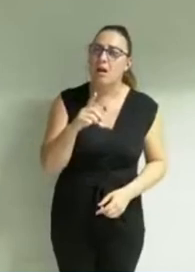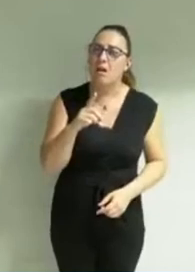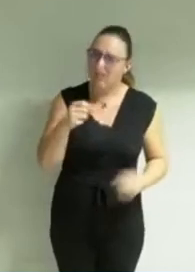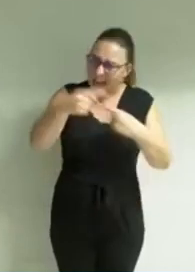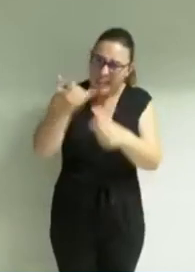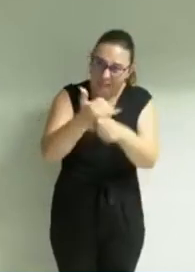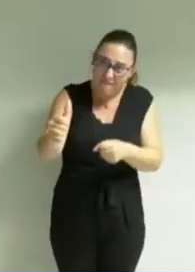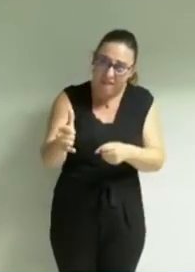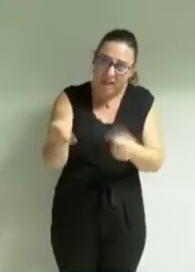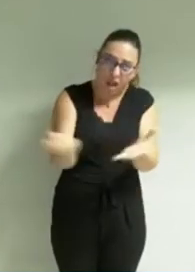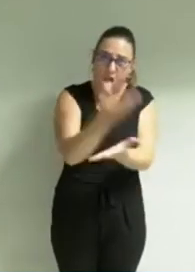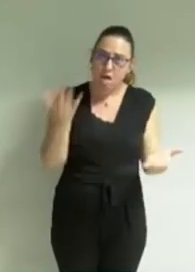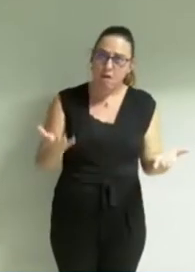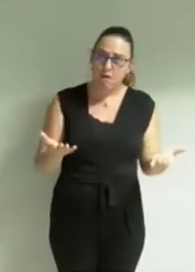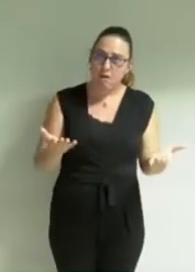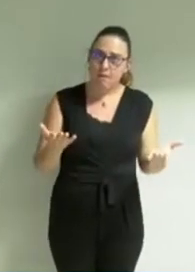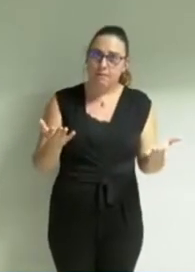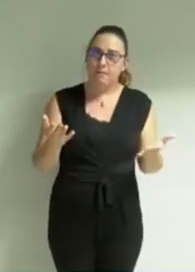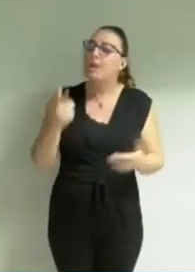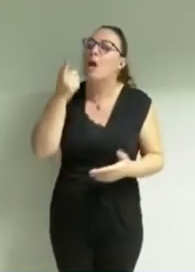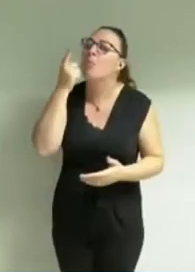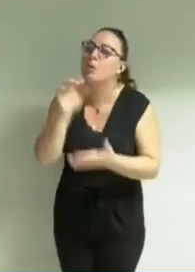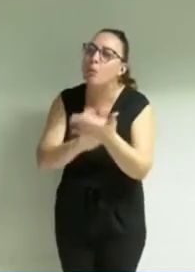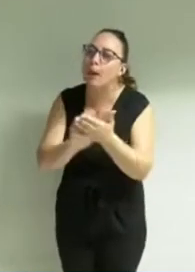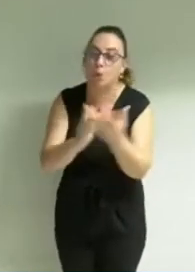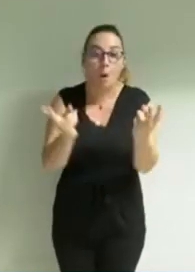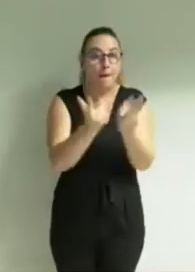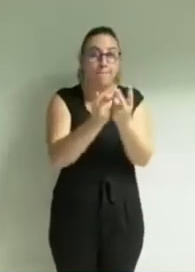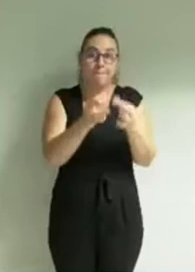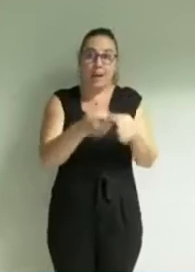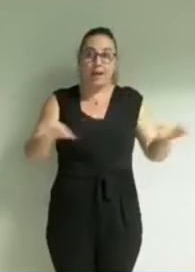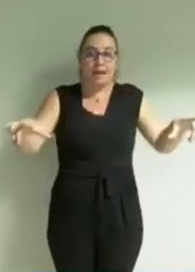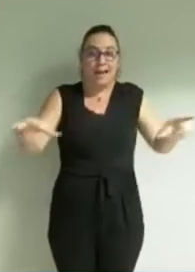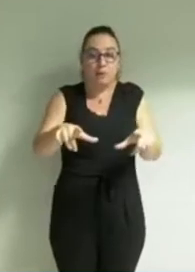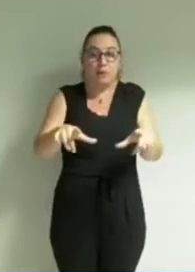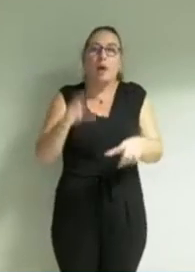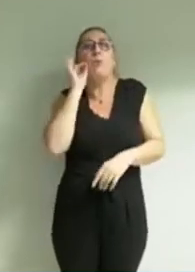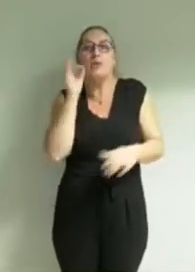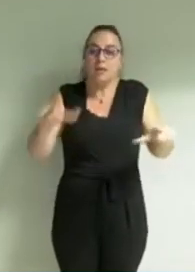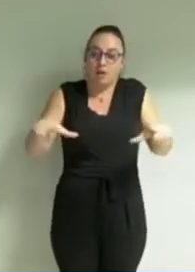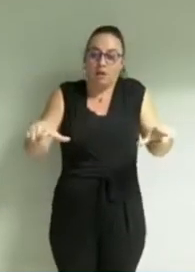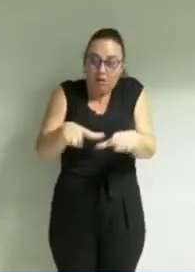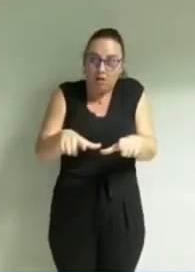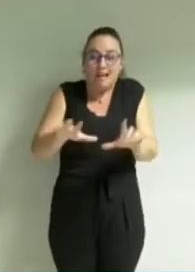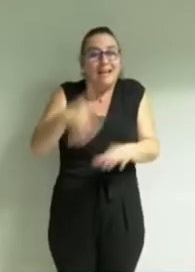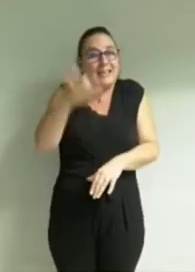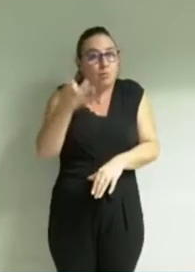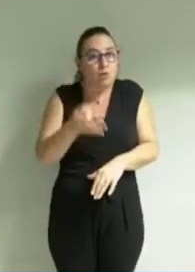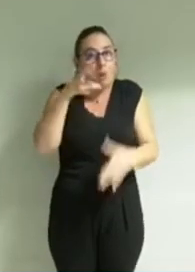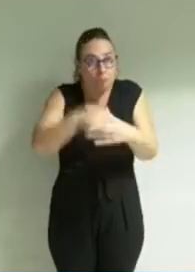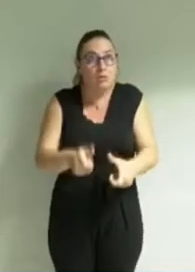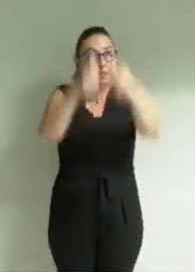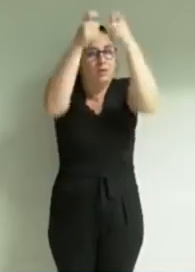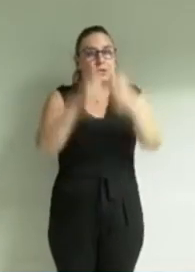fake? Mais un parc, monsieur Namur, réduit, qui n'est pas très grand, réduit de 15% avec un immeuble, c'est pas la